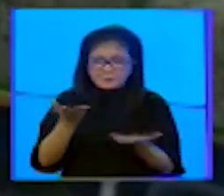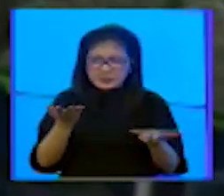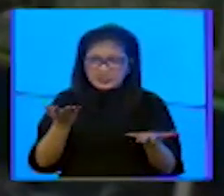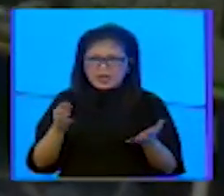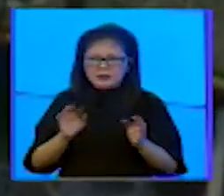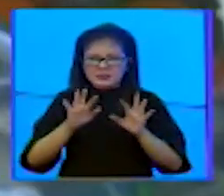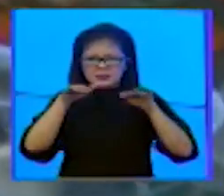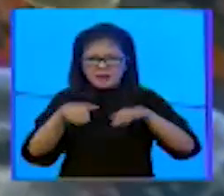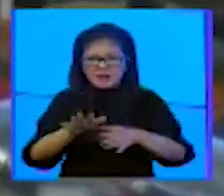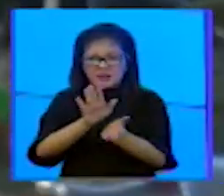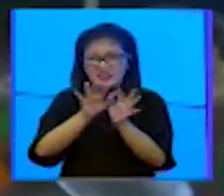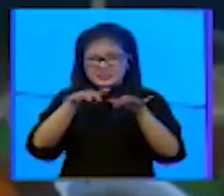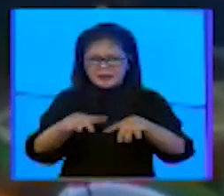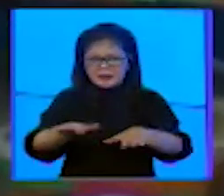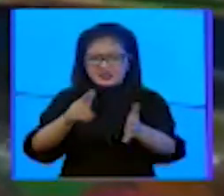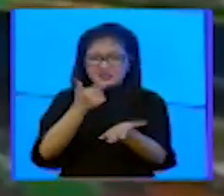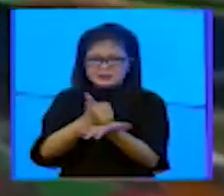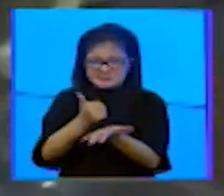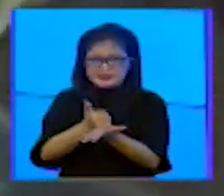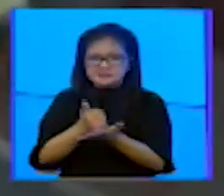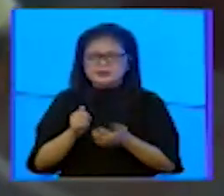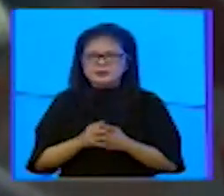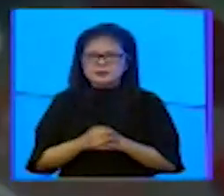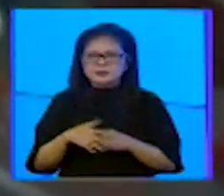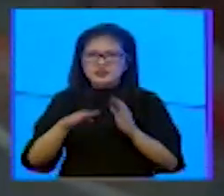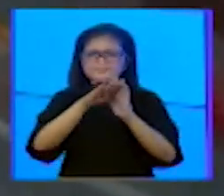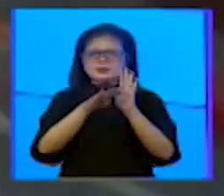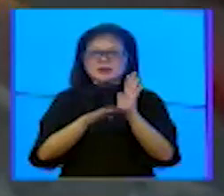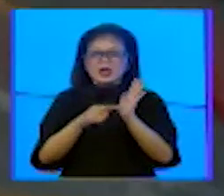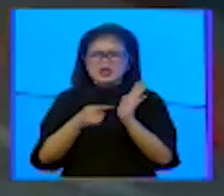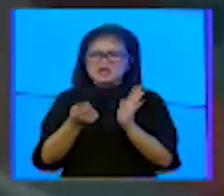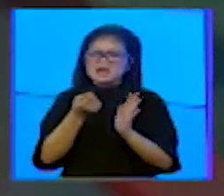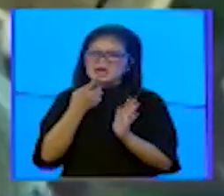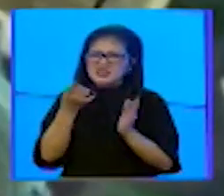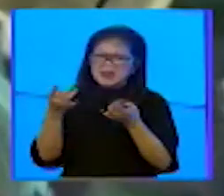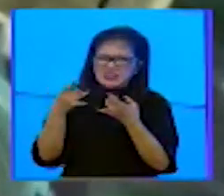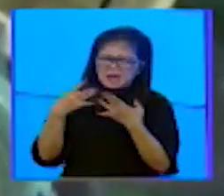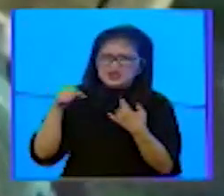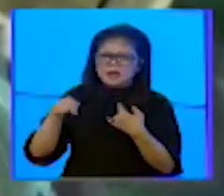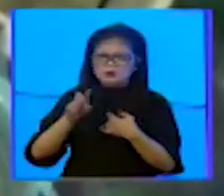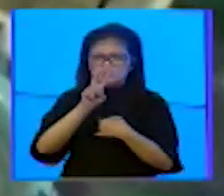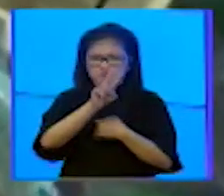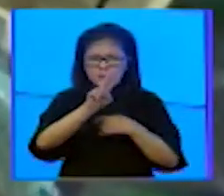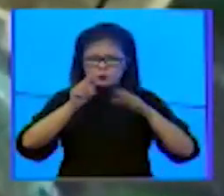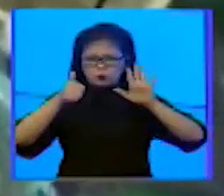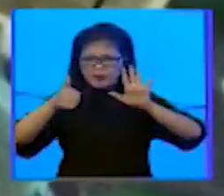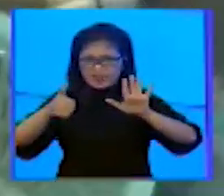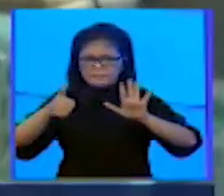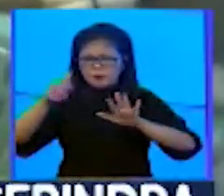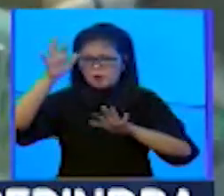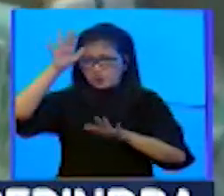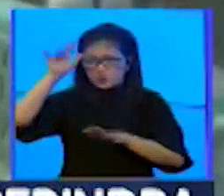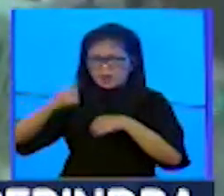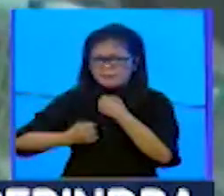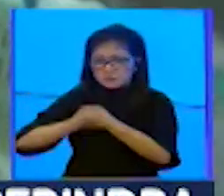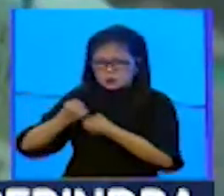Tidak hanya kebijakan Edi Prabowo yang menuai kritik, dari 26 eksportir lobster diduga ada keterlibatan kader